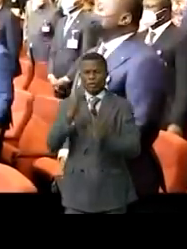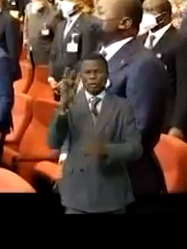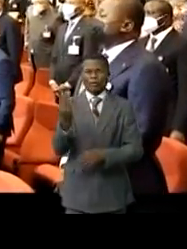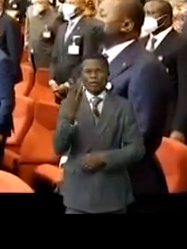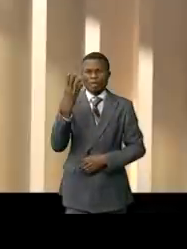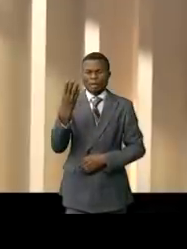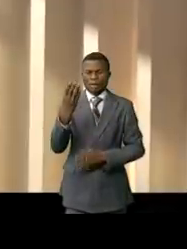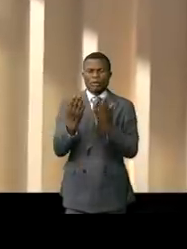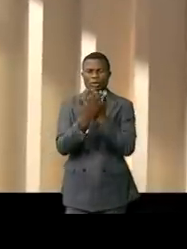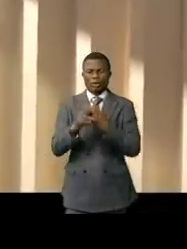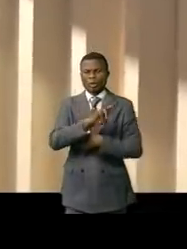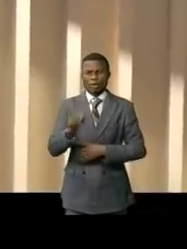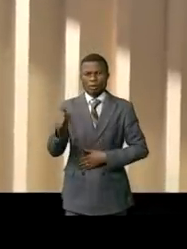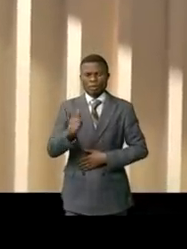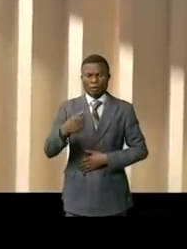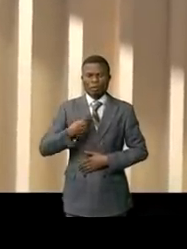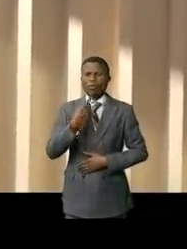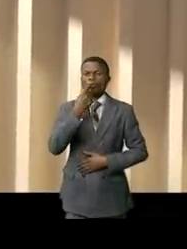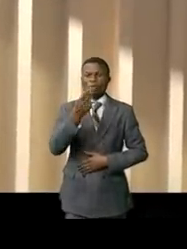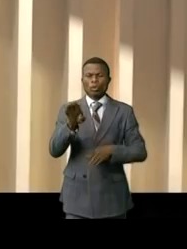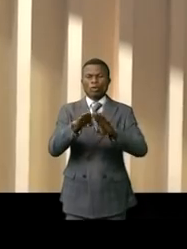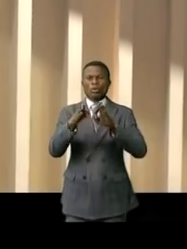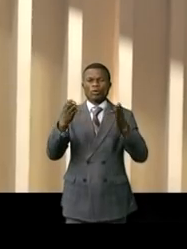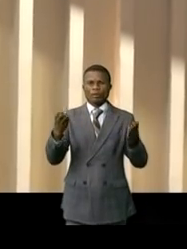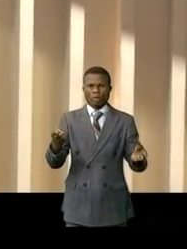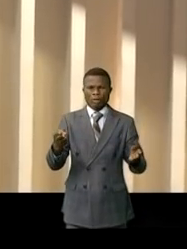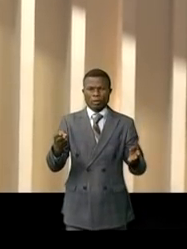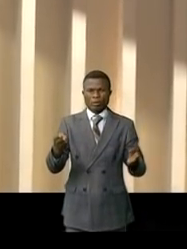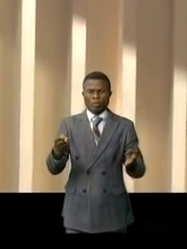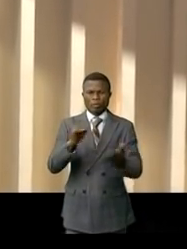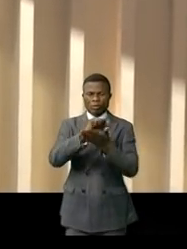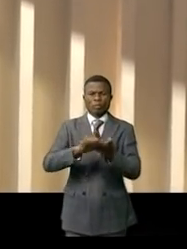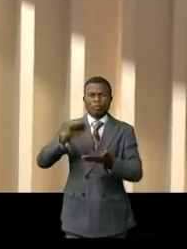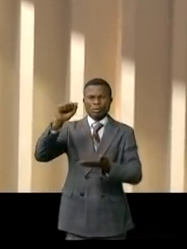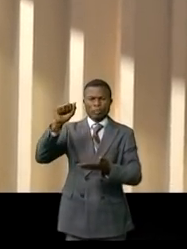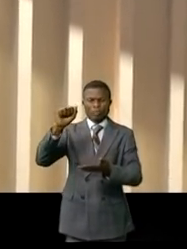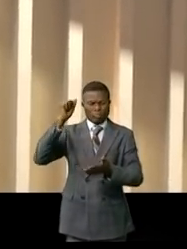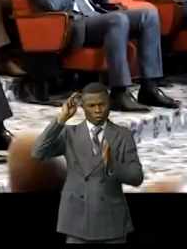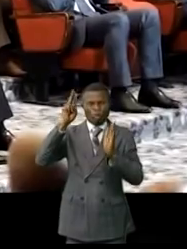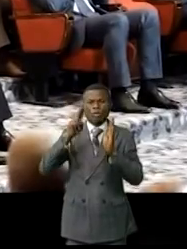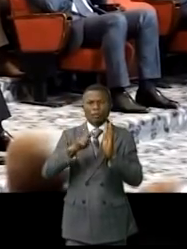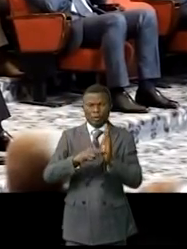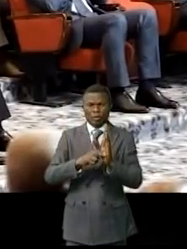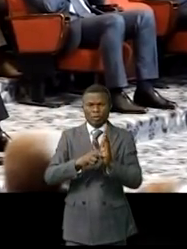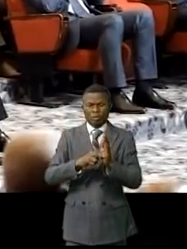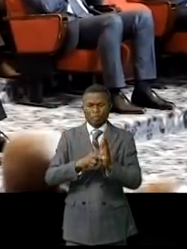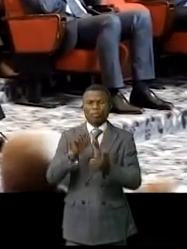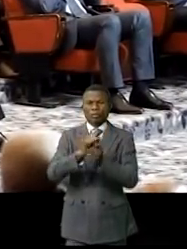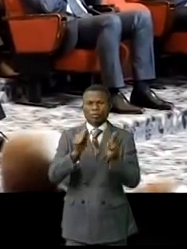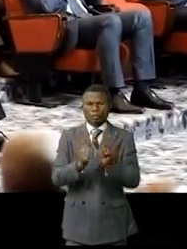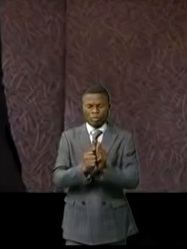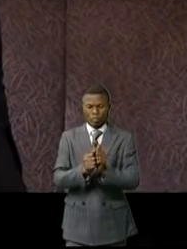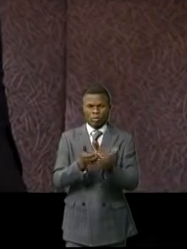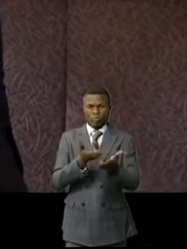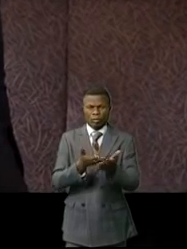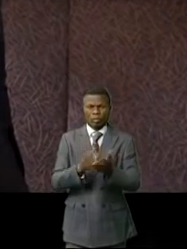24 juillet 2021. Je déclare ouvert le séminaire gouvernemental. La thématique en luminaire est